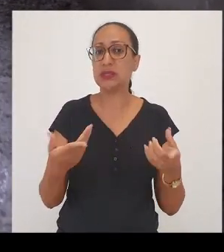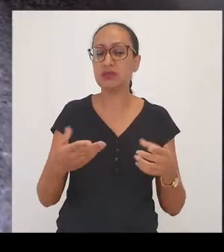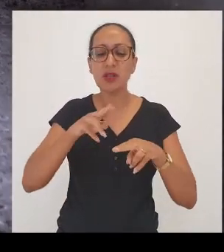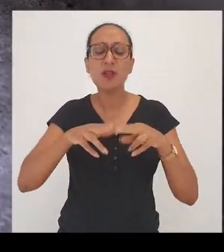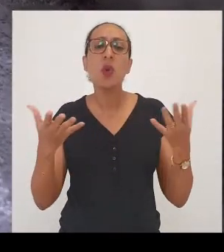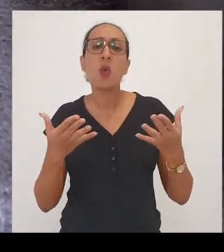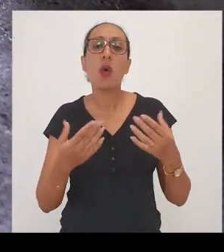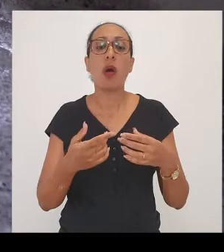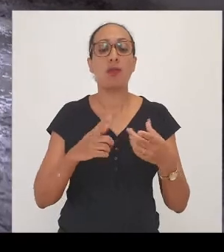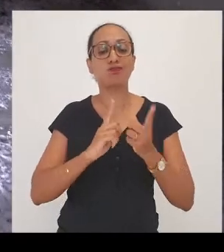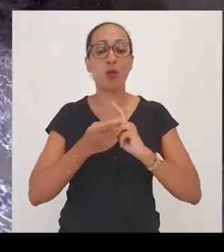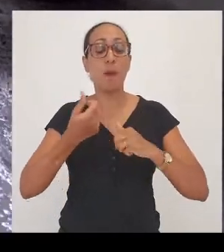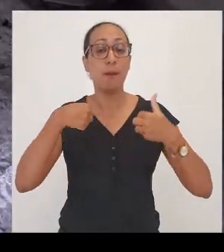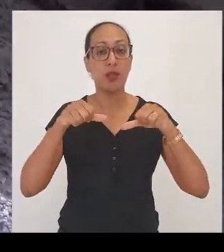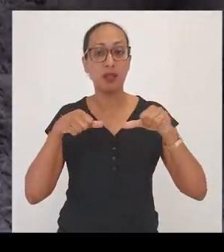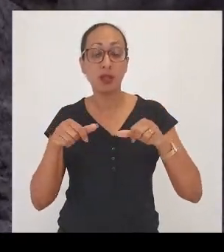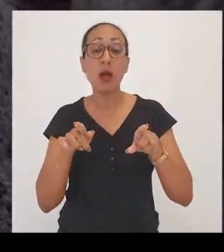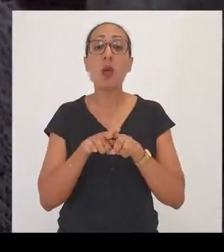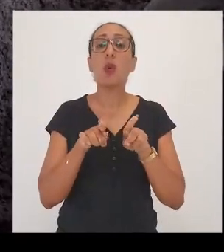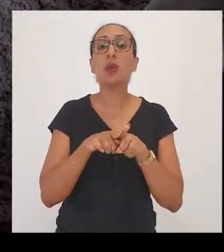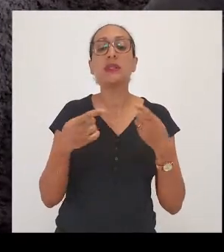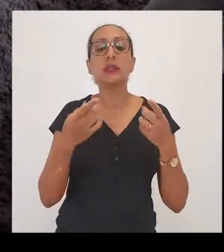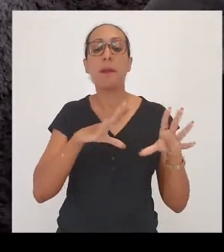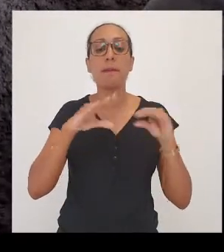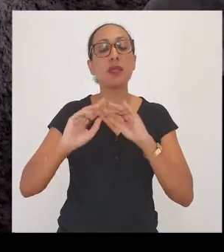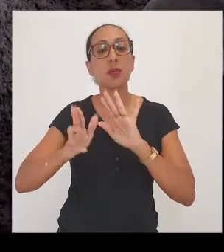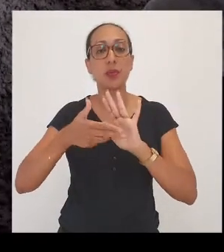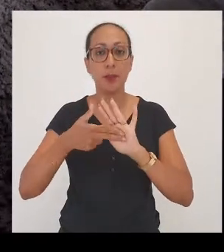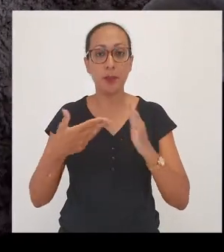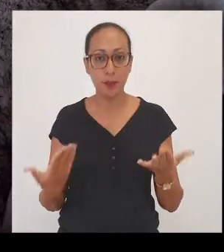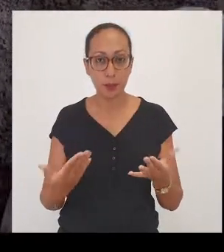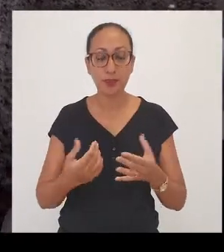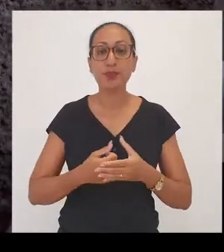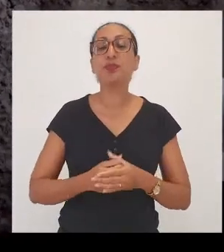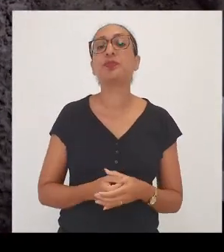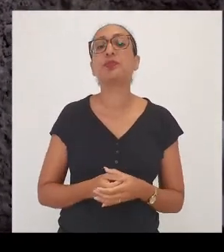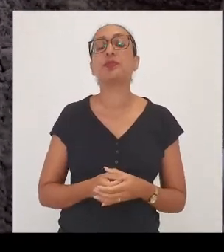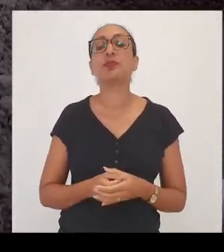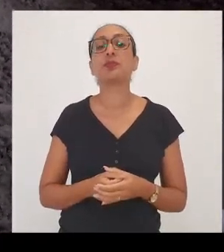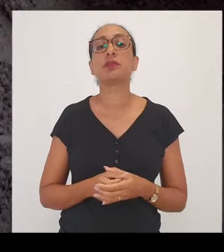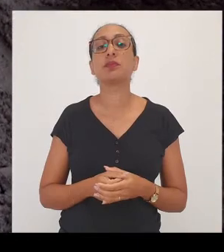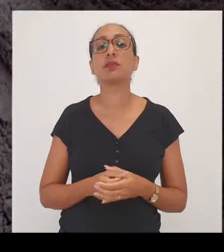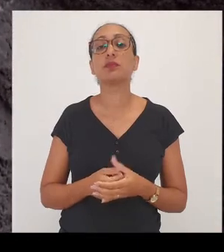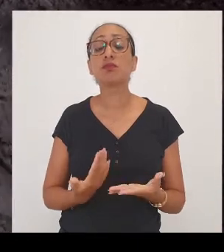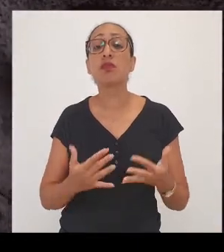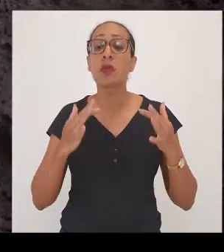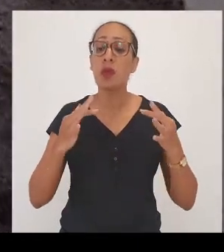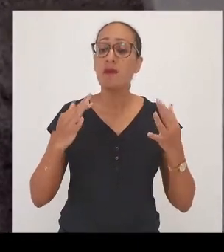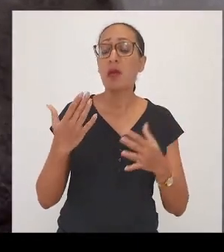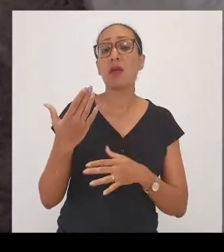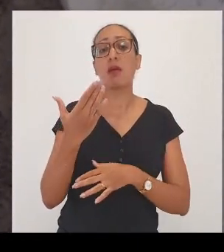rénovation. Alors rénovation, c'est-à-dire modernisation, mise aux normes d'infrastructures. Nous avons aussi tout ce qui